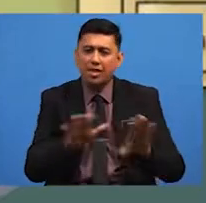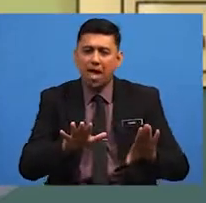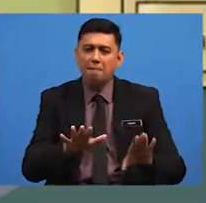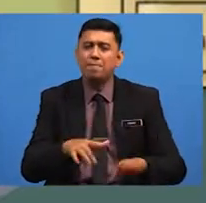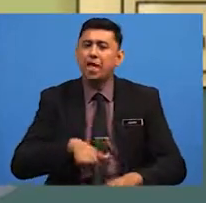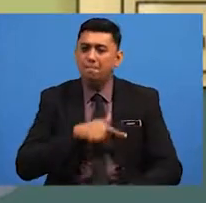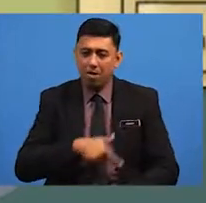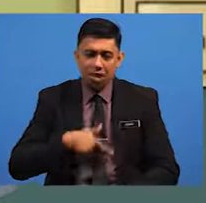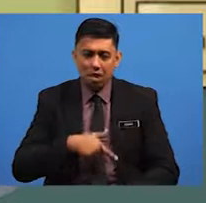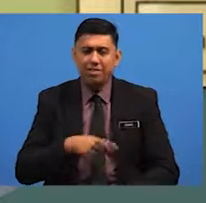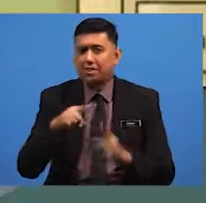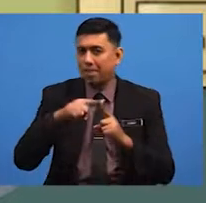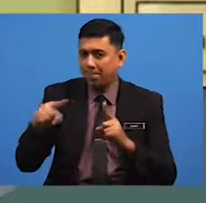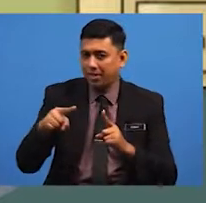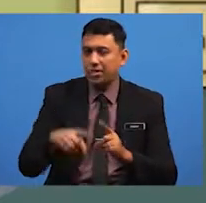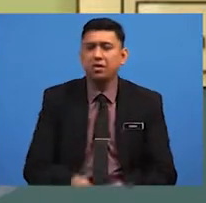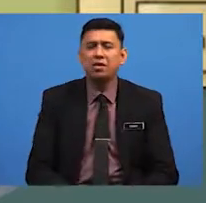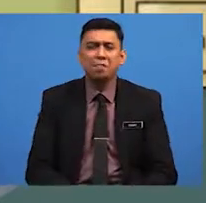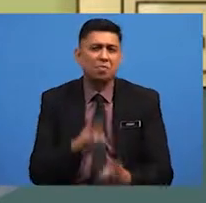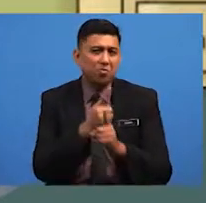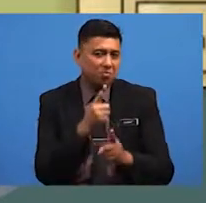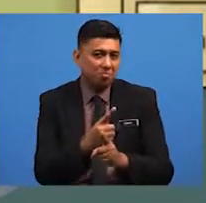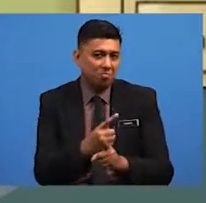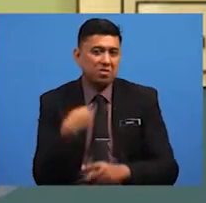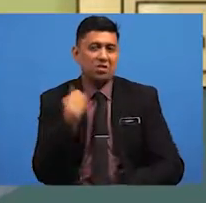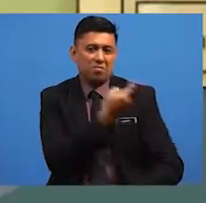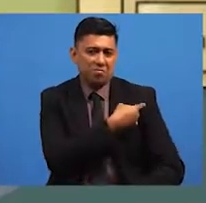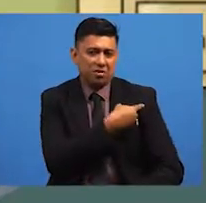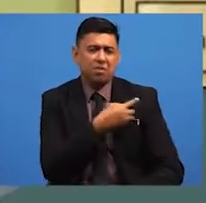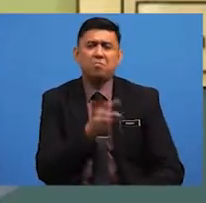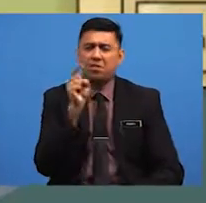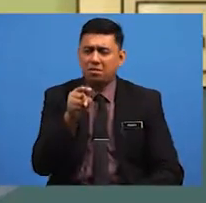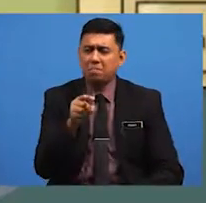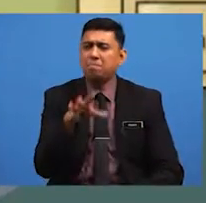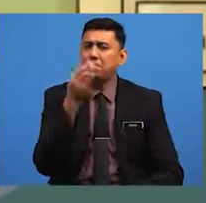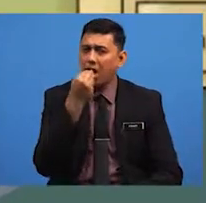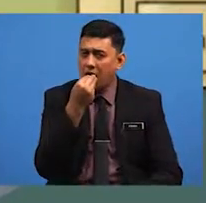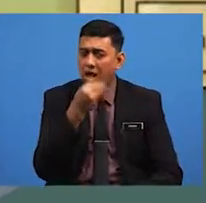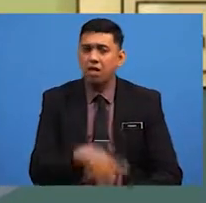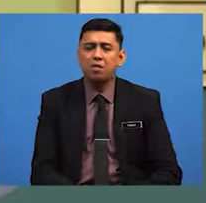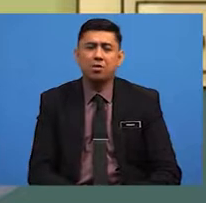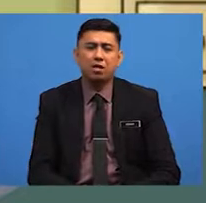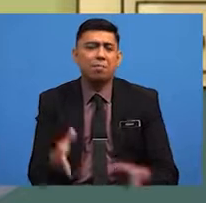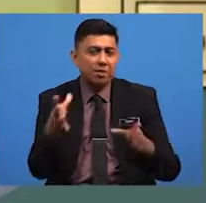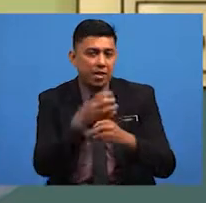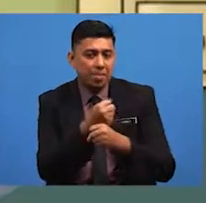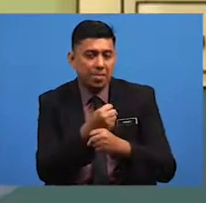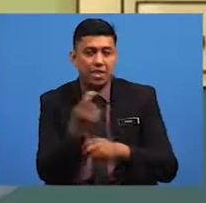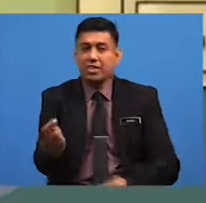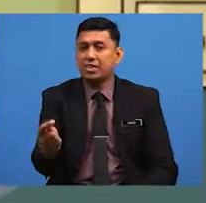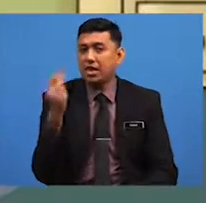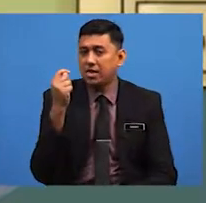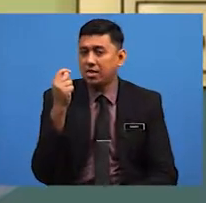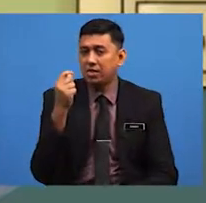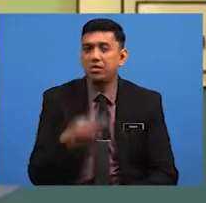lapar Khan tetapi sebenarnya kita di lagi makan untuk mendapatkan tenaga